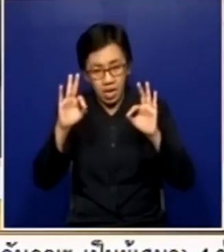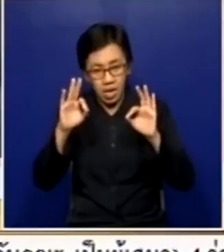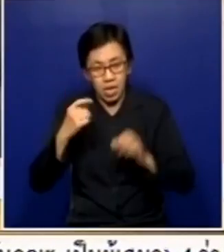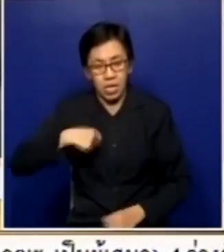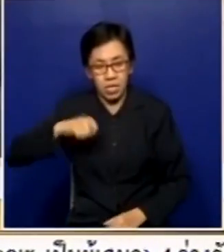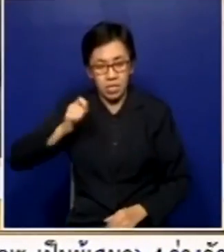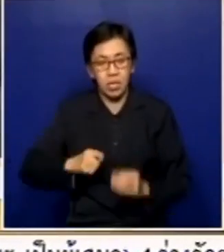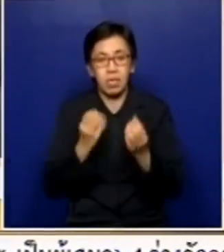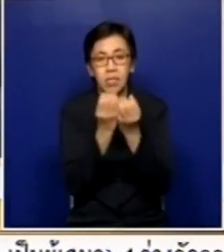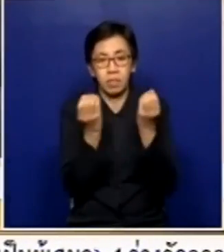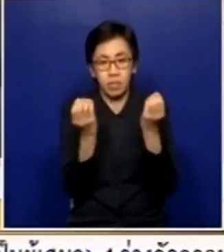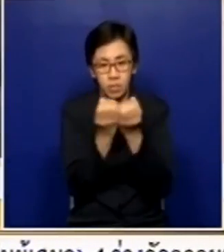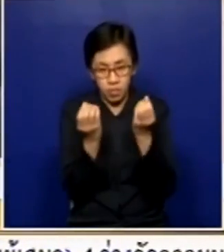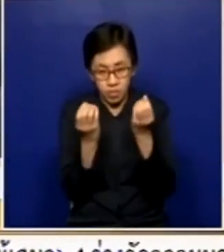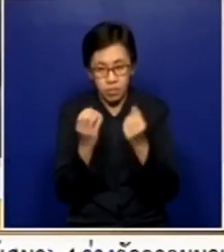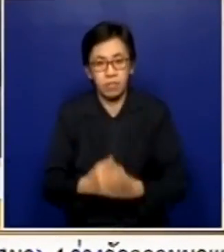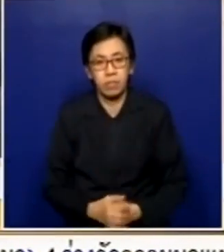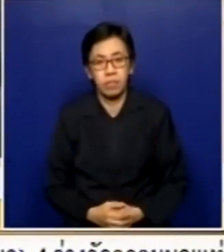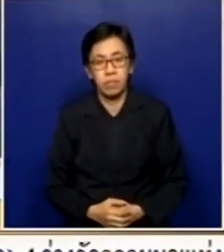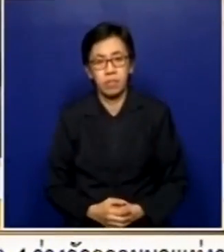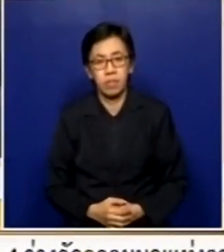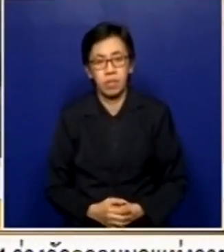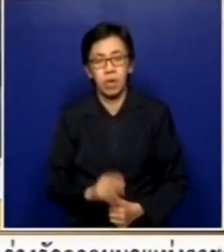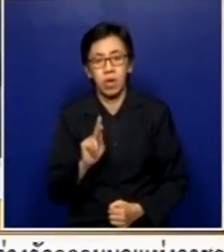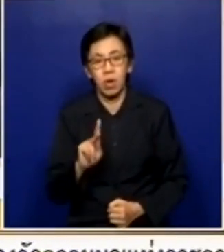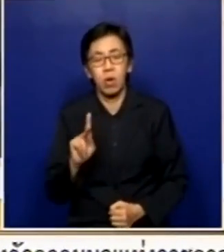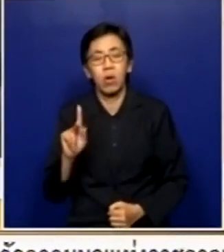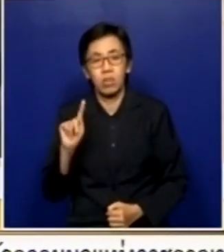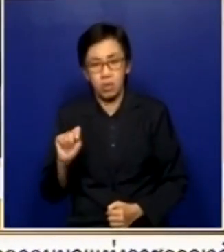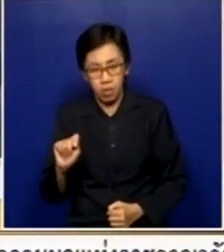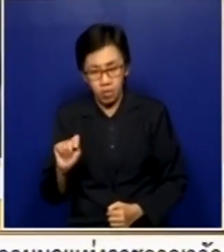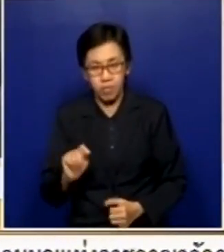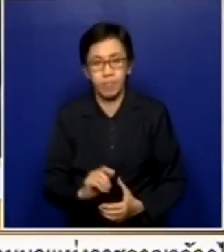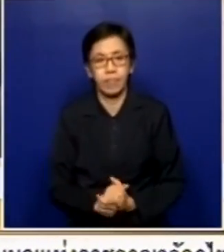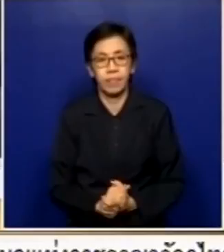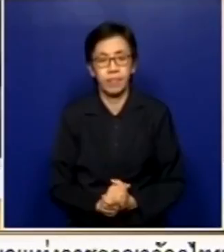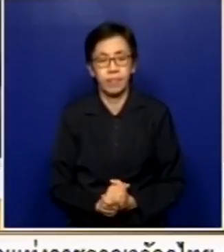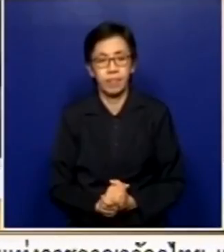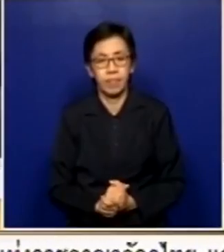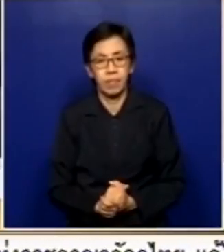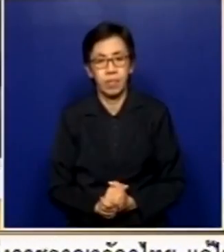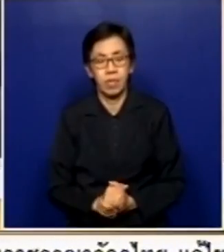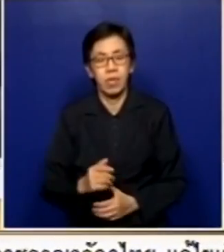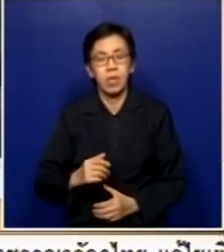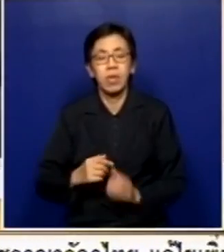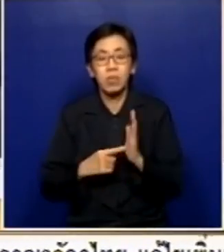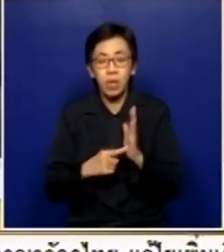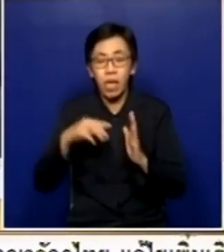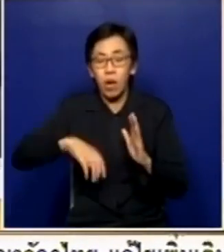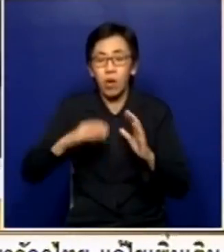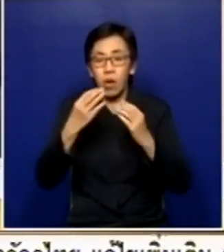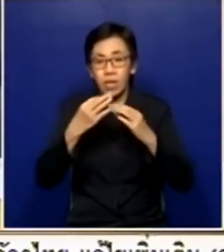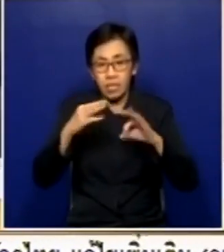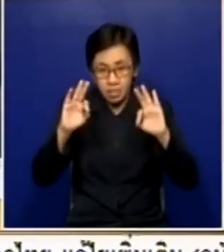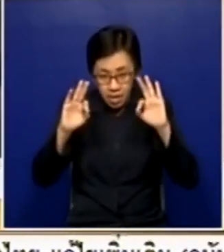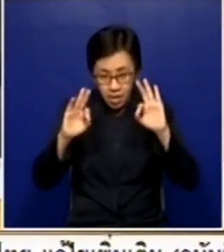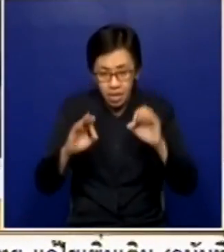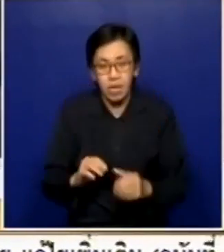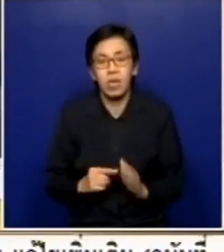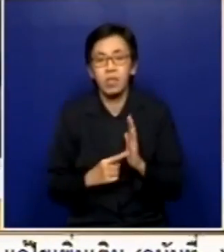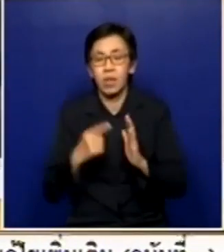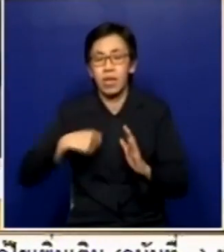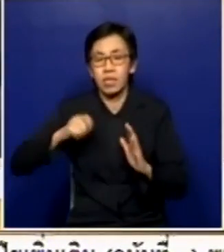ก็เหมือนกับ noonเอากระจายเป็นกันมีรูปแบบ